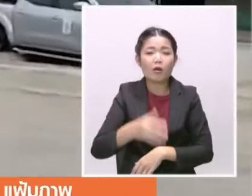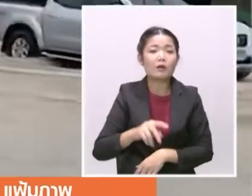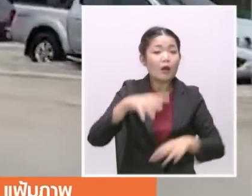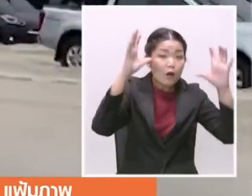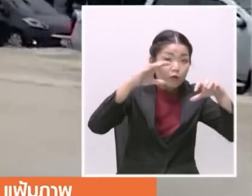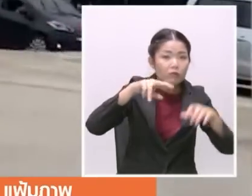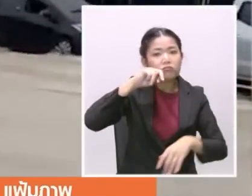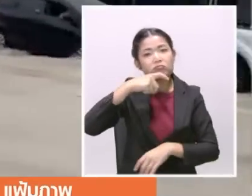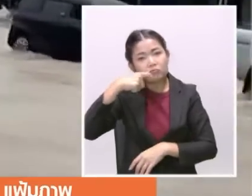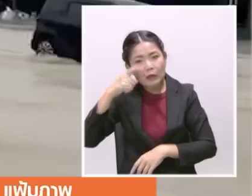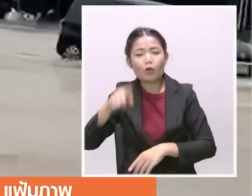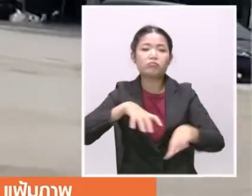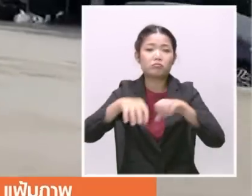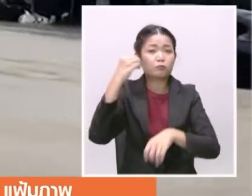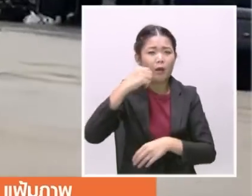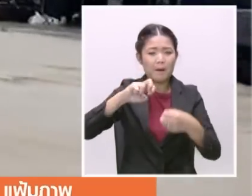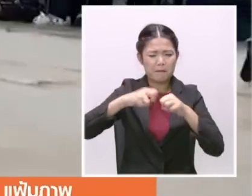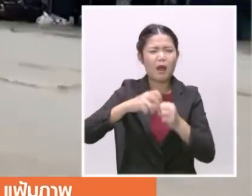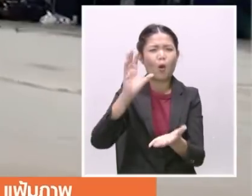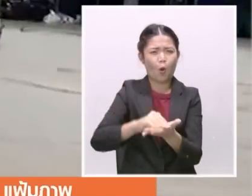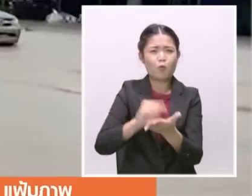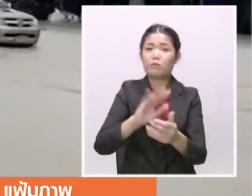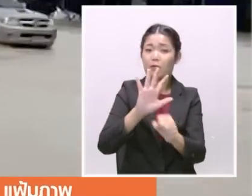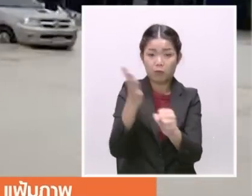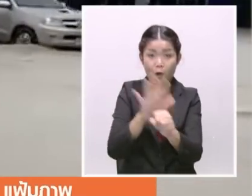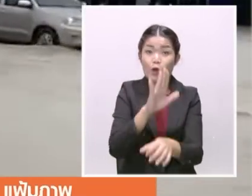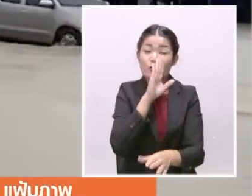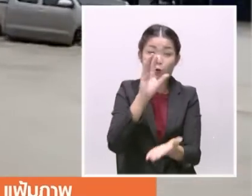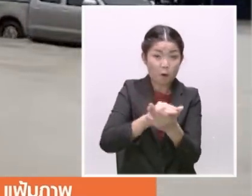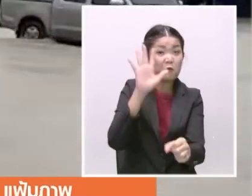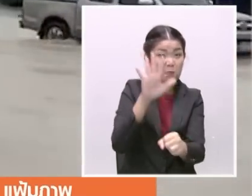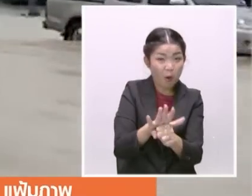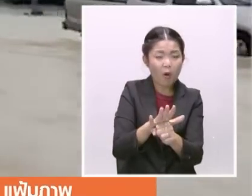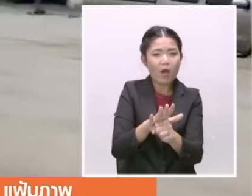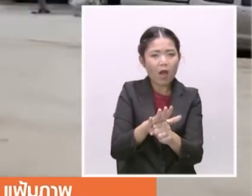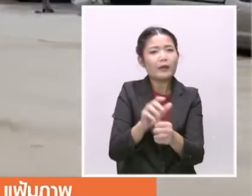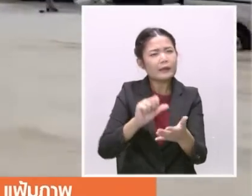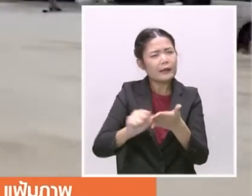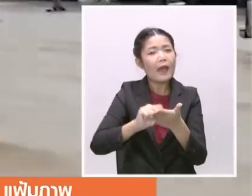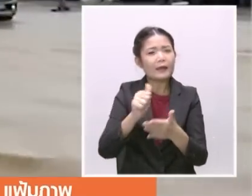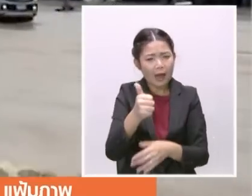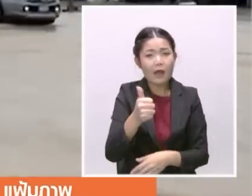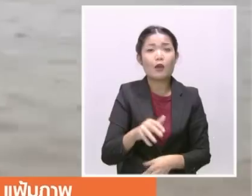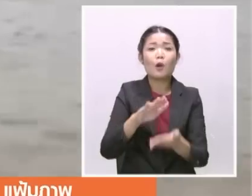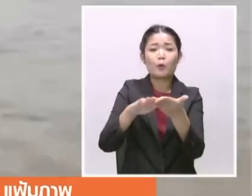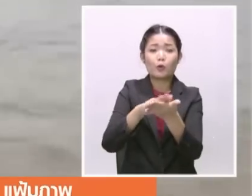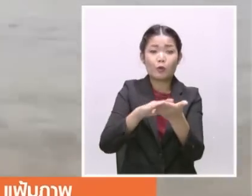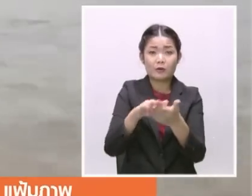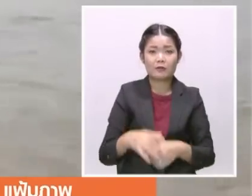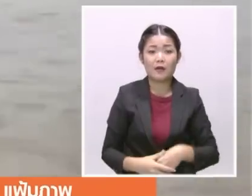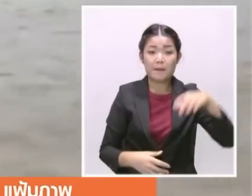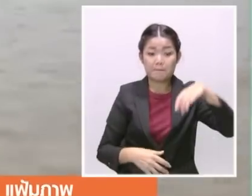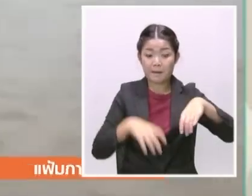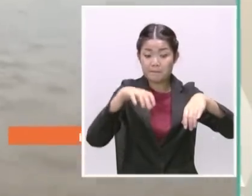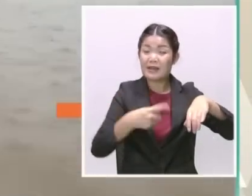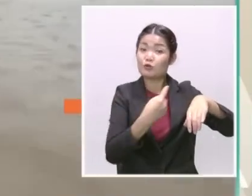นาแรง หหน้าผล ซปทานแกสุด ซข้อมูลมไมพอ Gravity jig. คอพายนะครั ควคืบหน้าของส